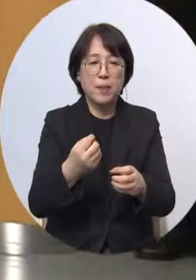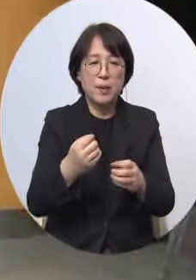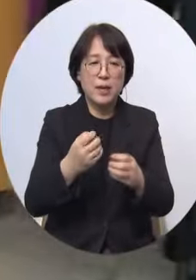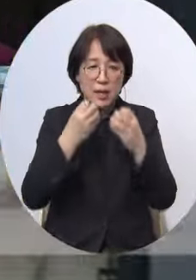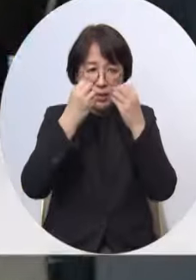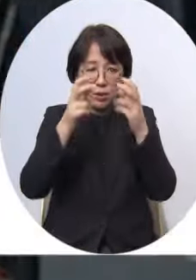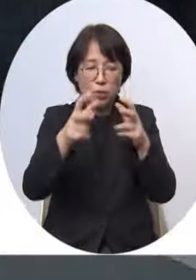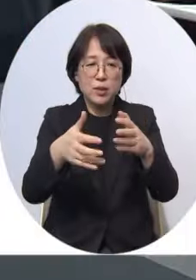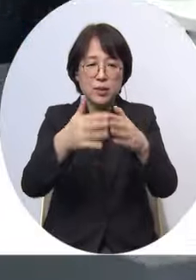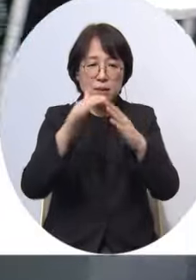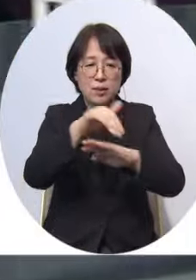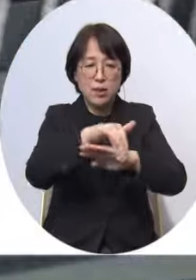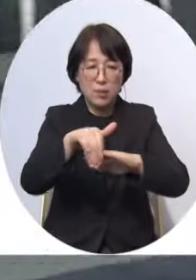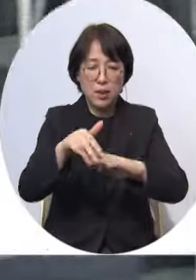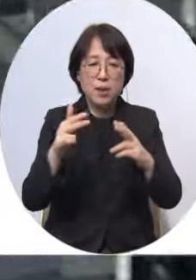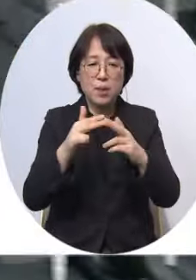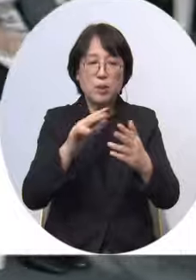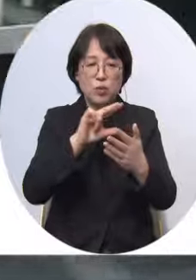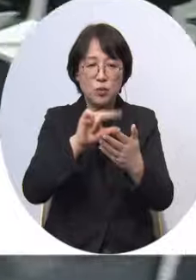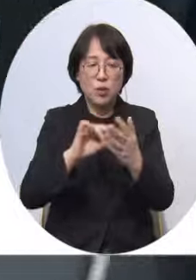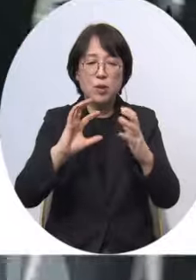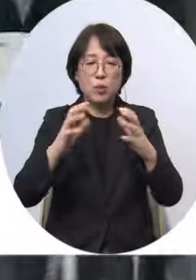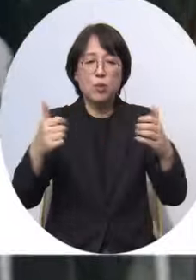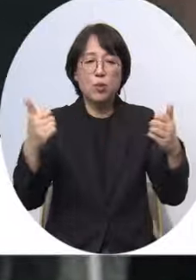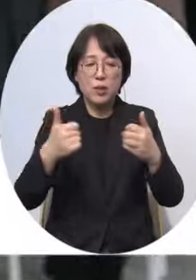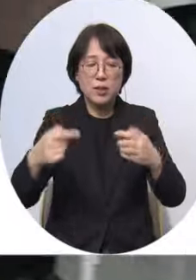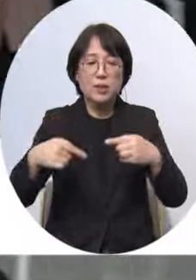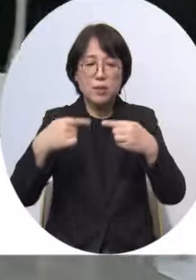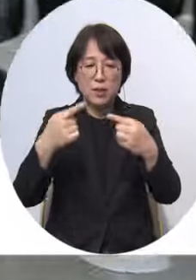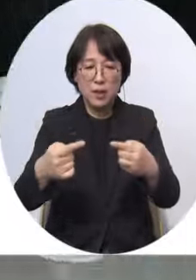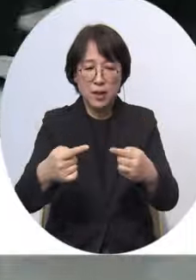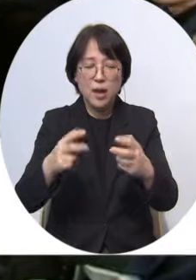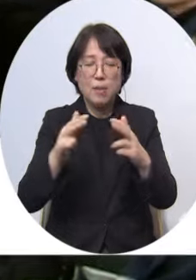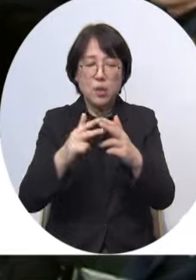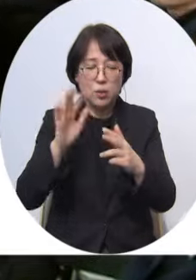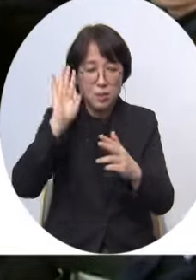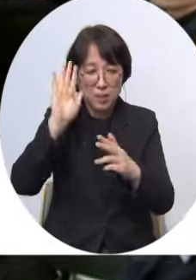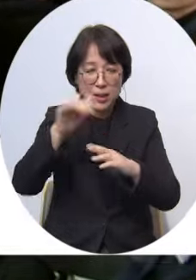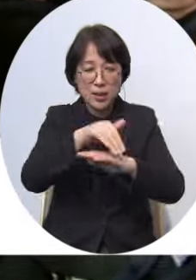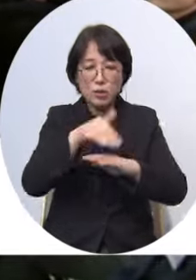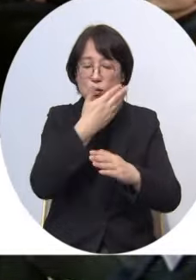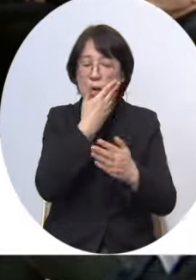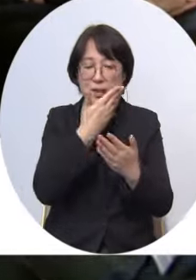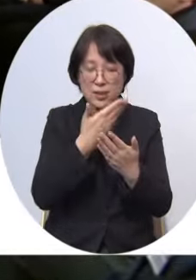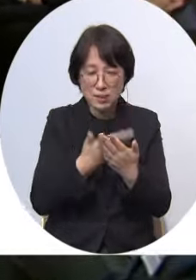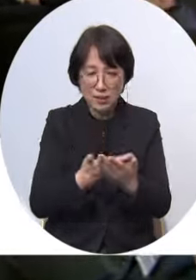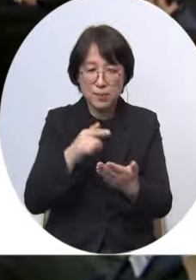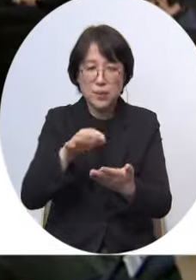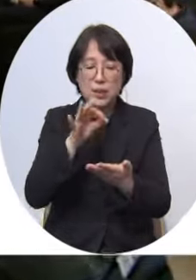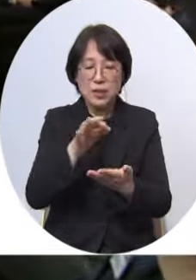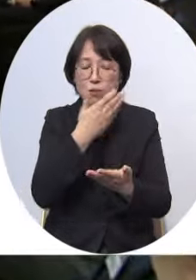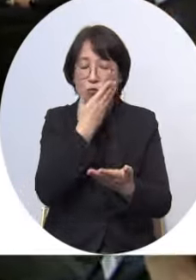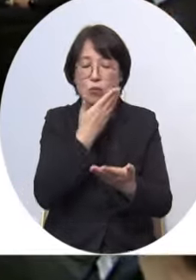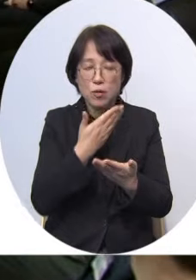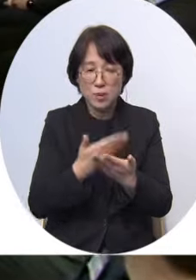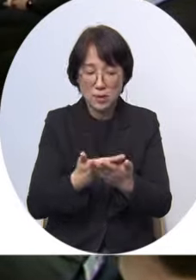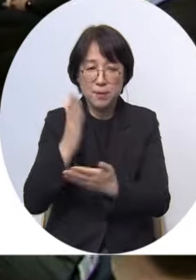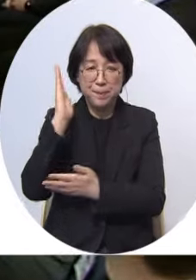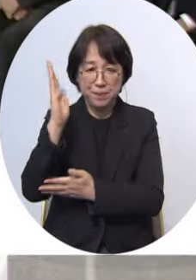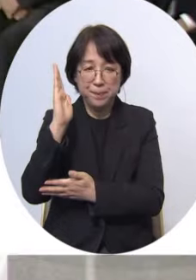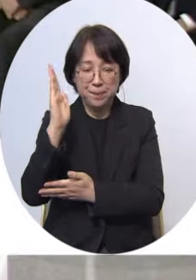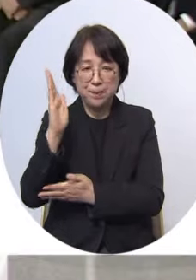대통령은 반도체를 주제로 한 민생 토론회에서 반도체는 미래 전략 기술의 핵심 자산이라며 중요성을